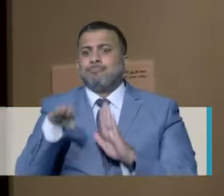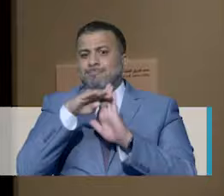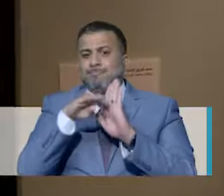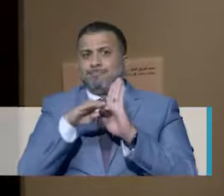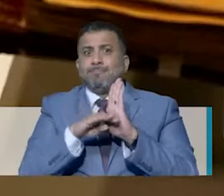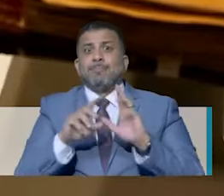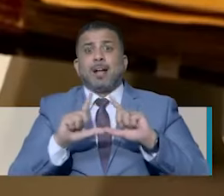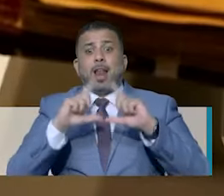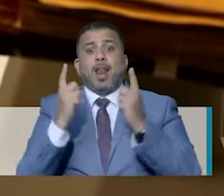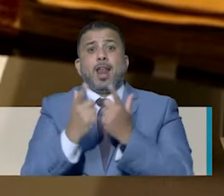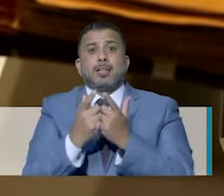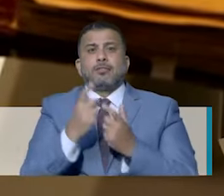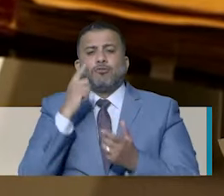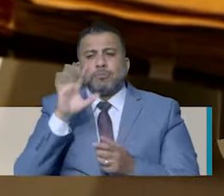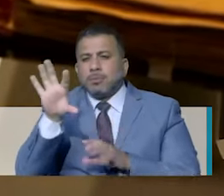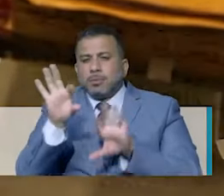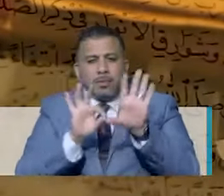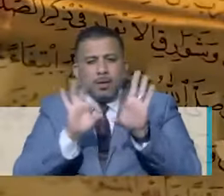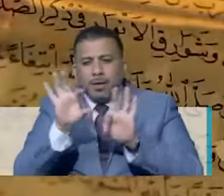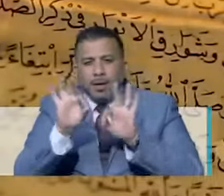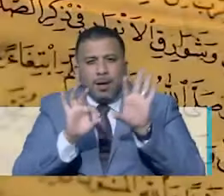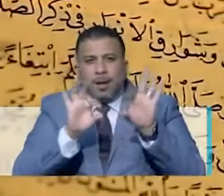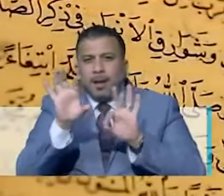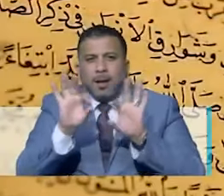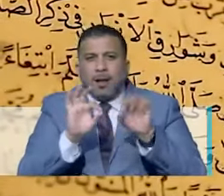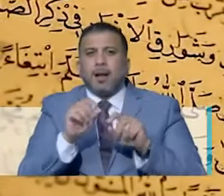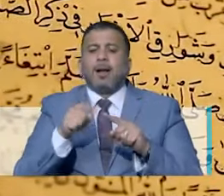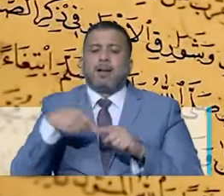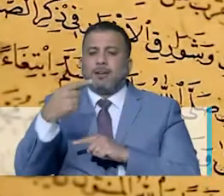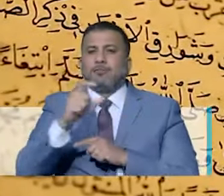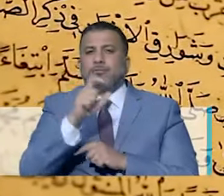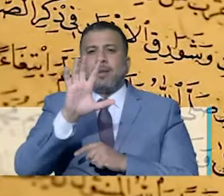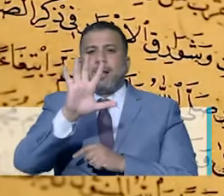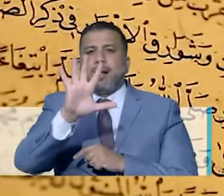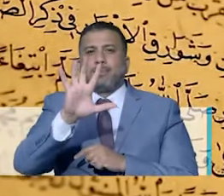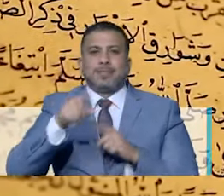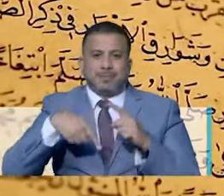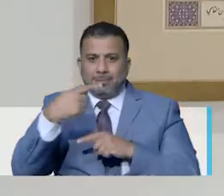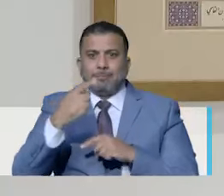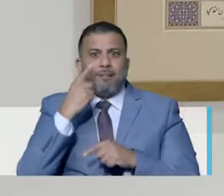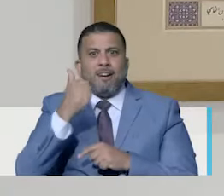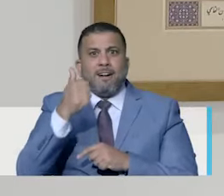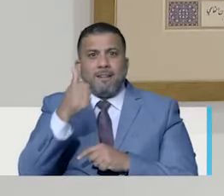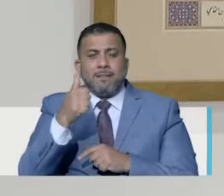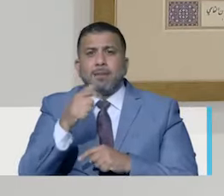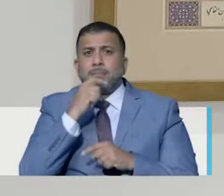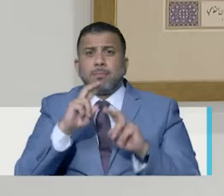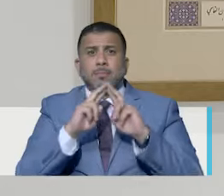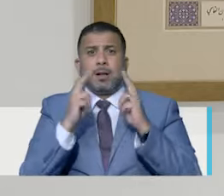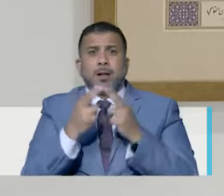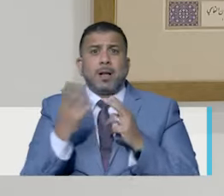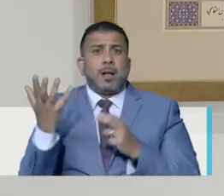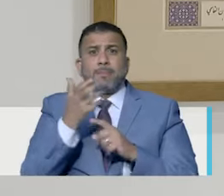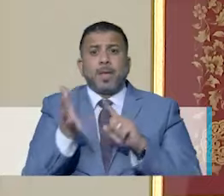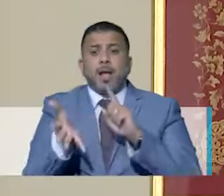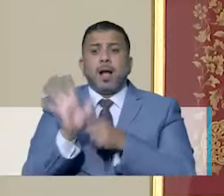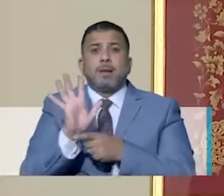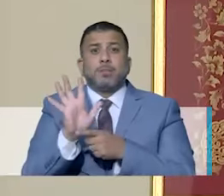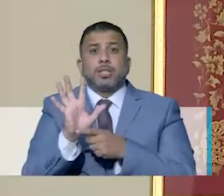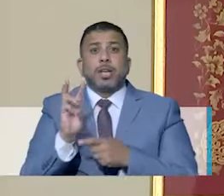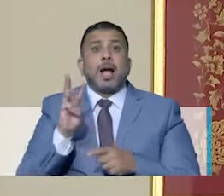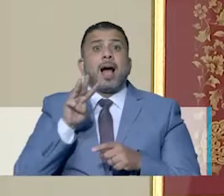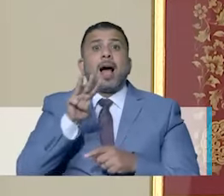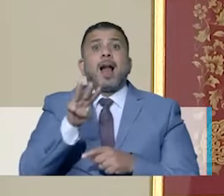لاجتماعات لجنه الفرز خلال مايو المقبل وتبلغ الجائزه الكبرى للملتقى 15000